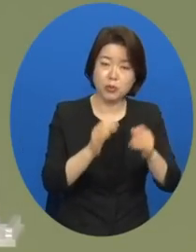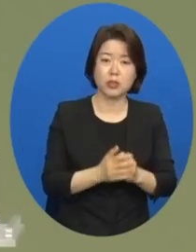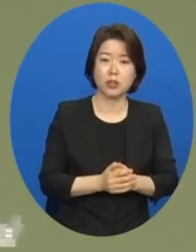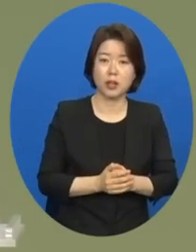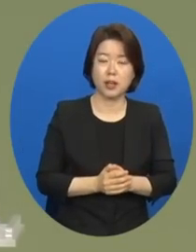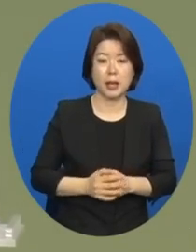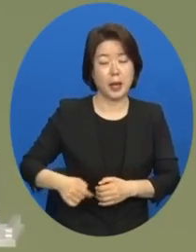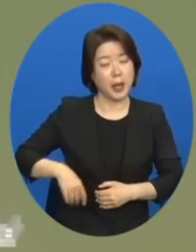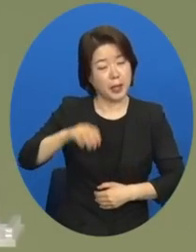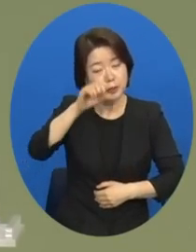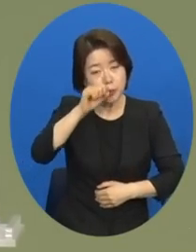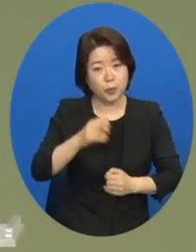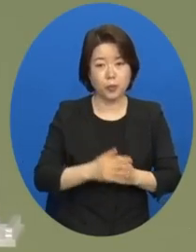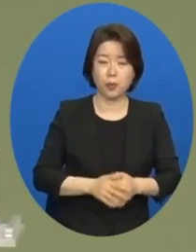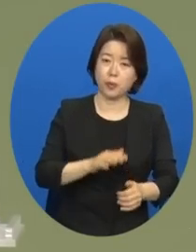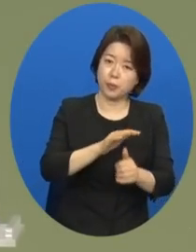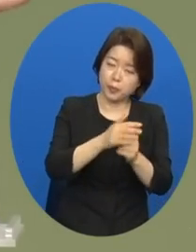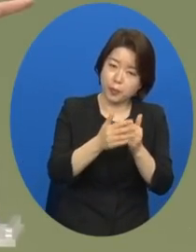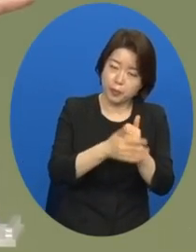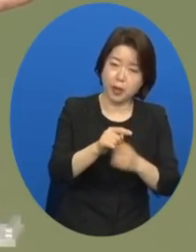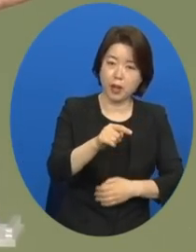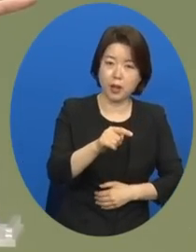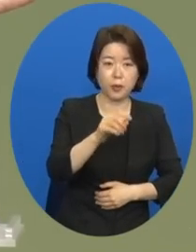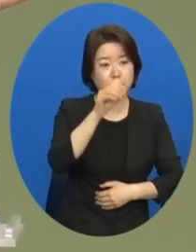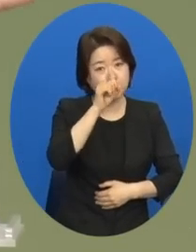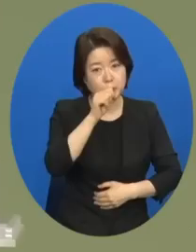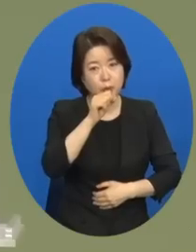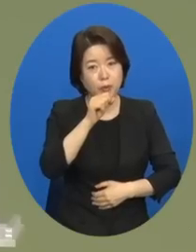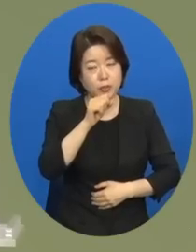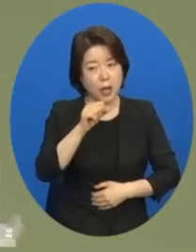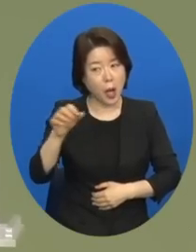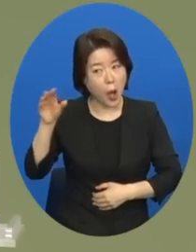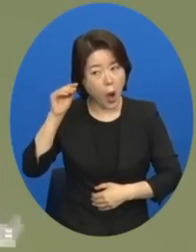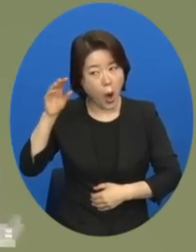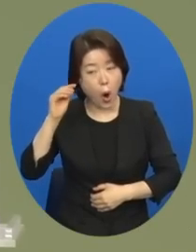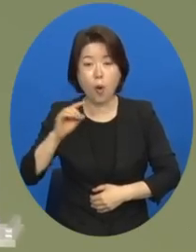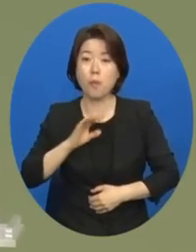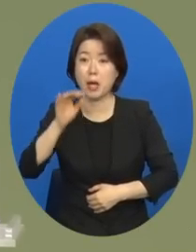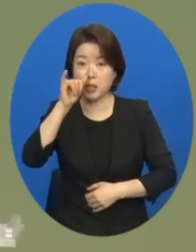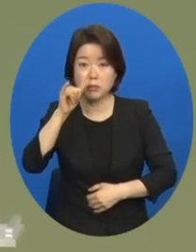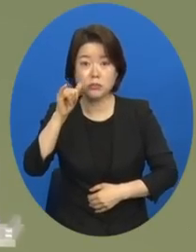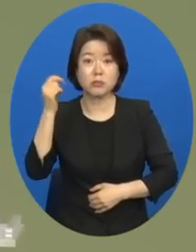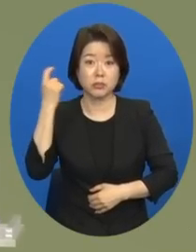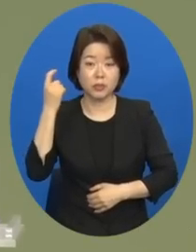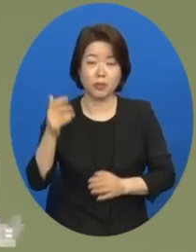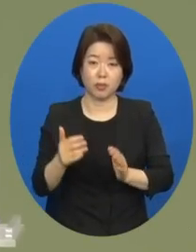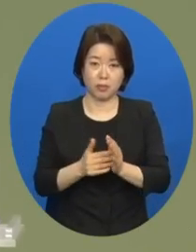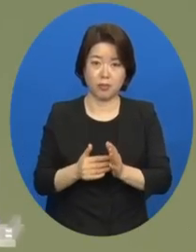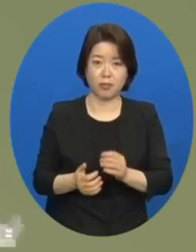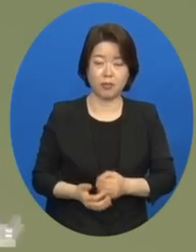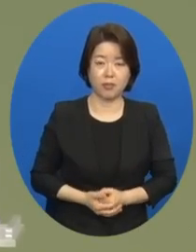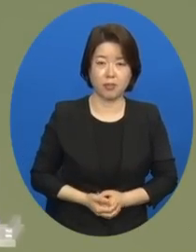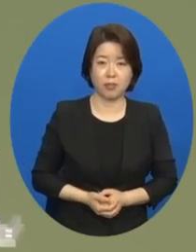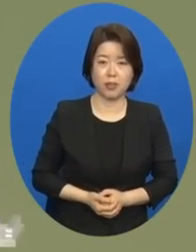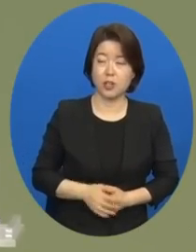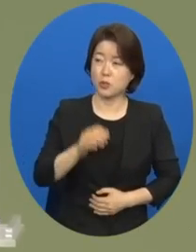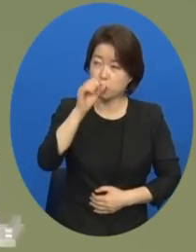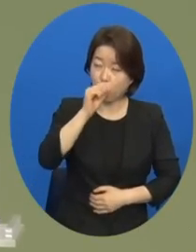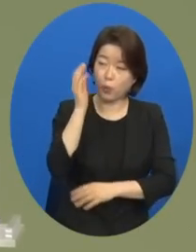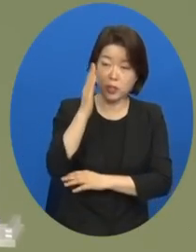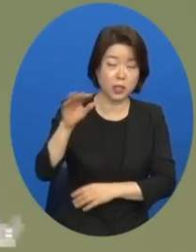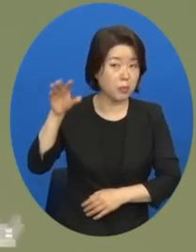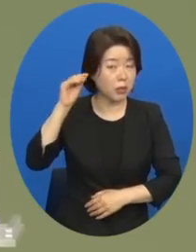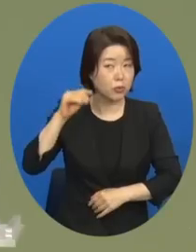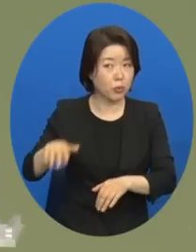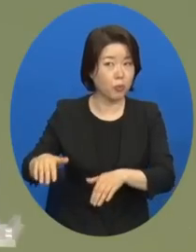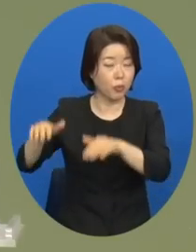맨날 착하고 공부 잘하고 예의 바르고 상냥하고 전 이런 얘기밖에 안 들었거든요 그런데 이렇게 그